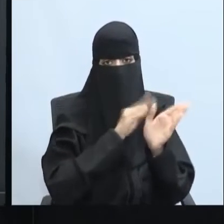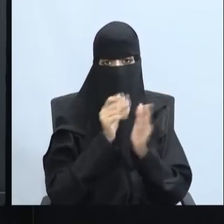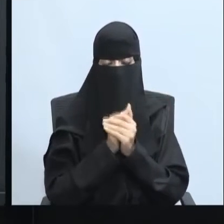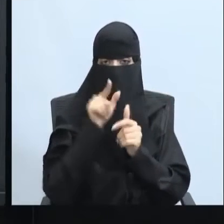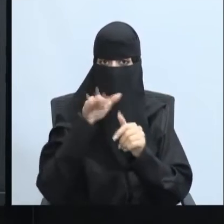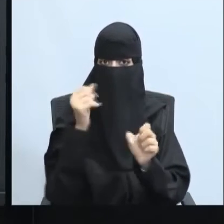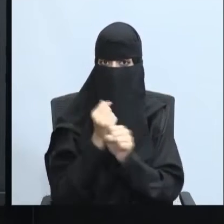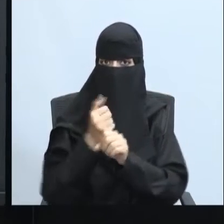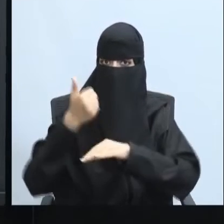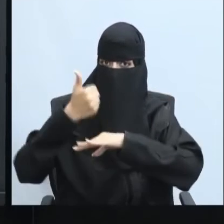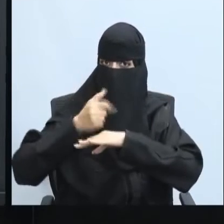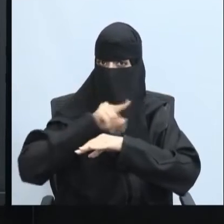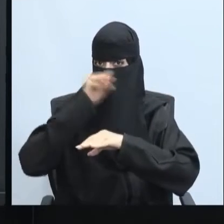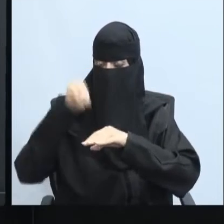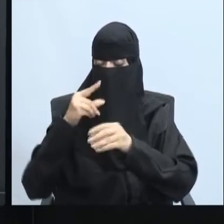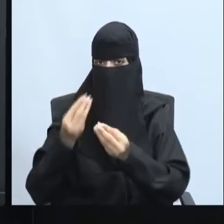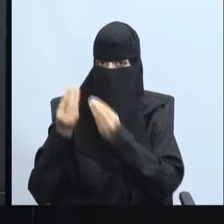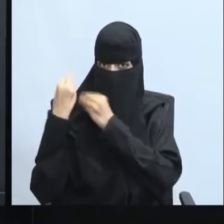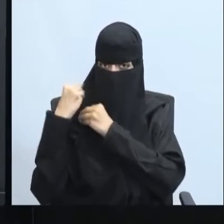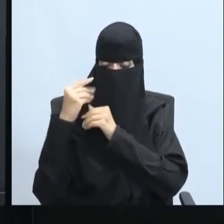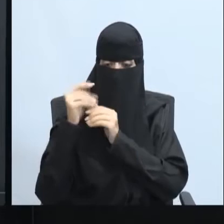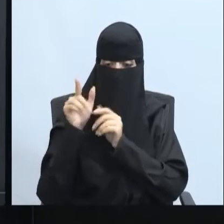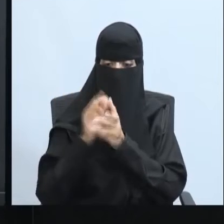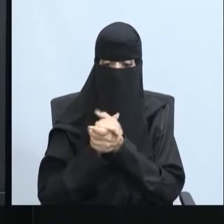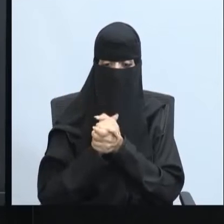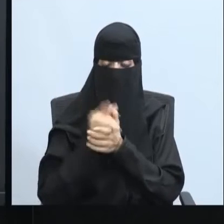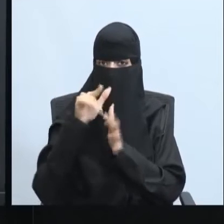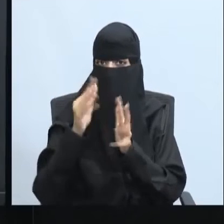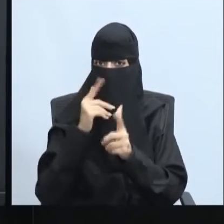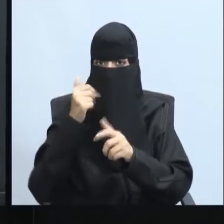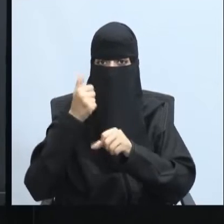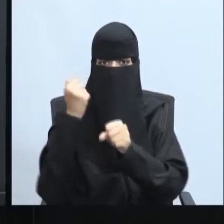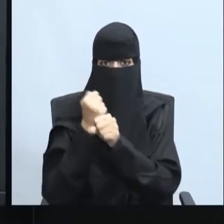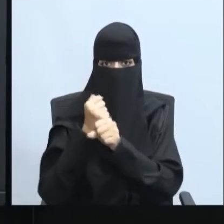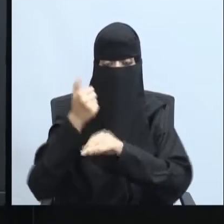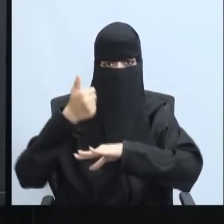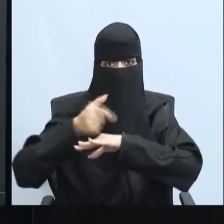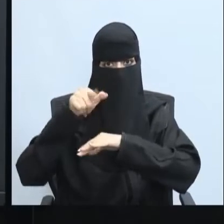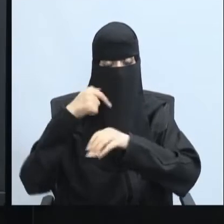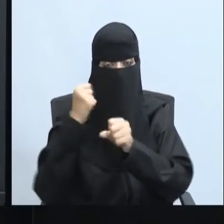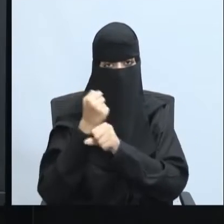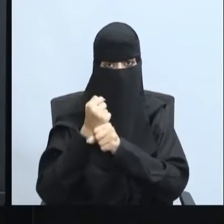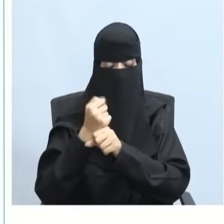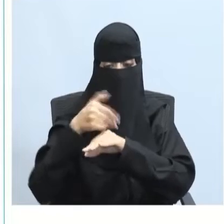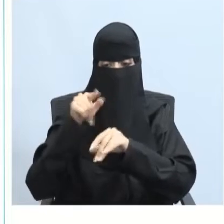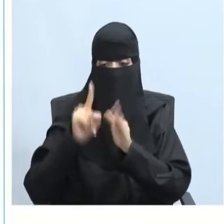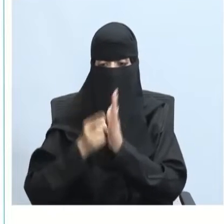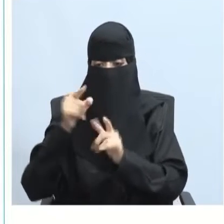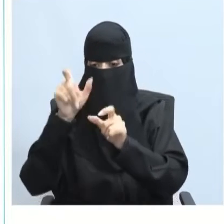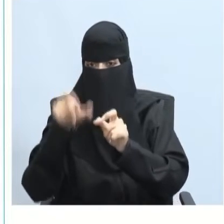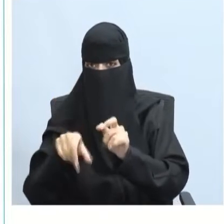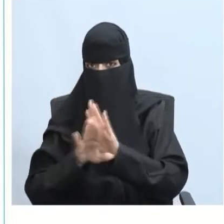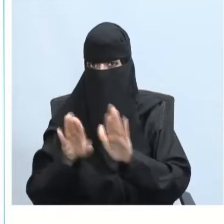اللي تعرفنا عليها وتم اضافتها في الحصه السابقه هي المهام لعمل مسرحيه تبدا بالانتاج